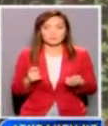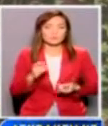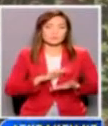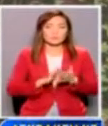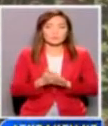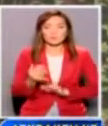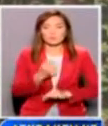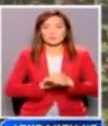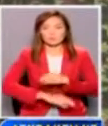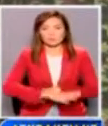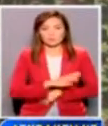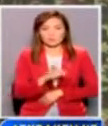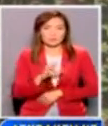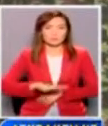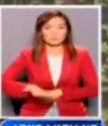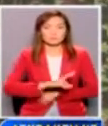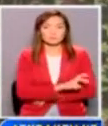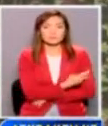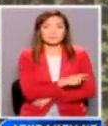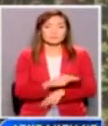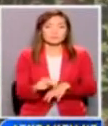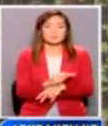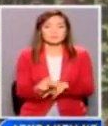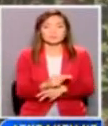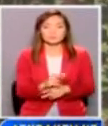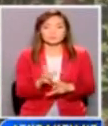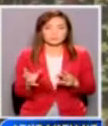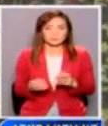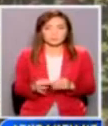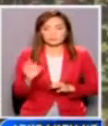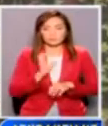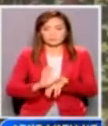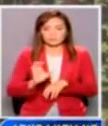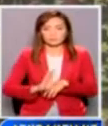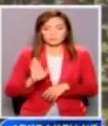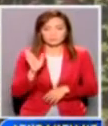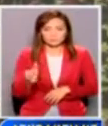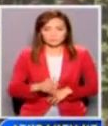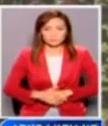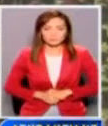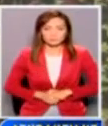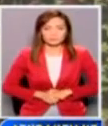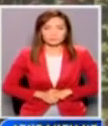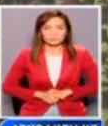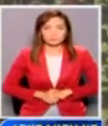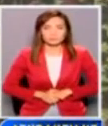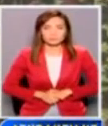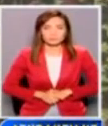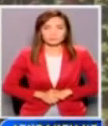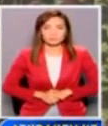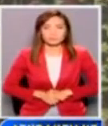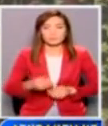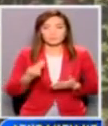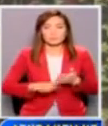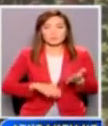сөйлестім. Жаңағы облыстың емдеу мекемелерінің ауруханаларға дәрі дәрмек жеткізу мәселесі жөнінде келісім қойылған